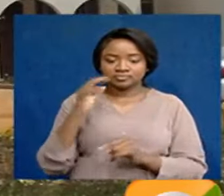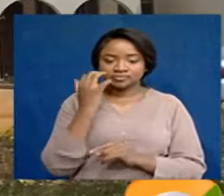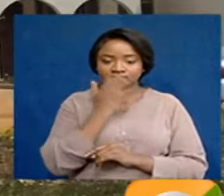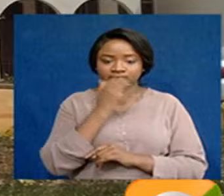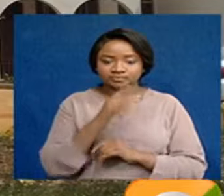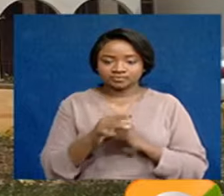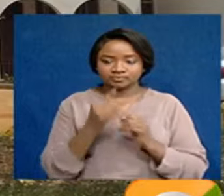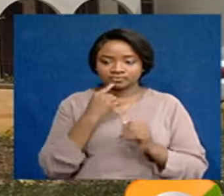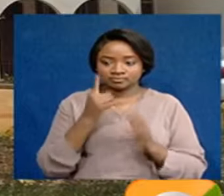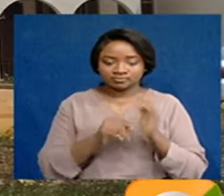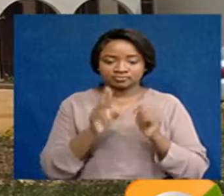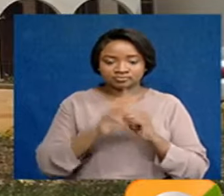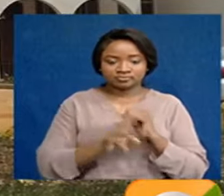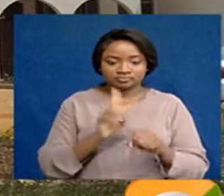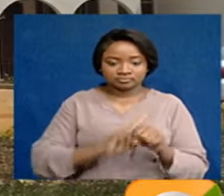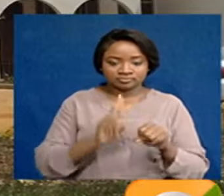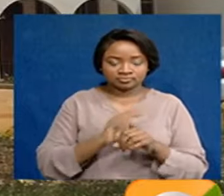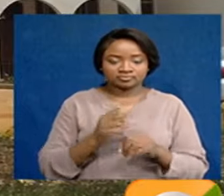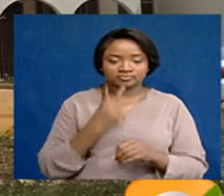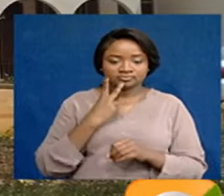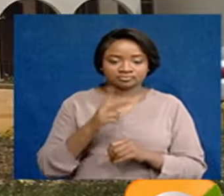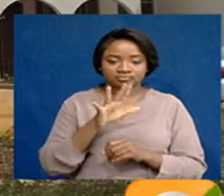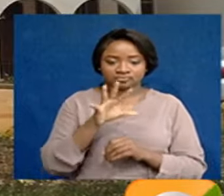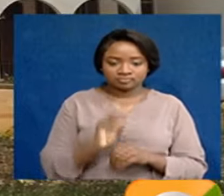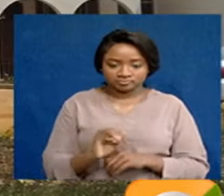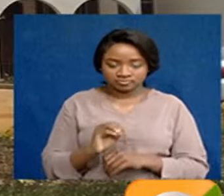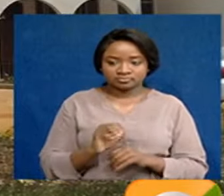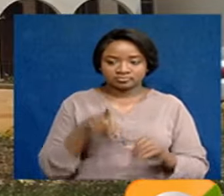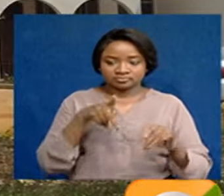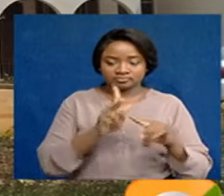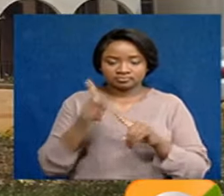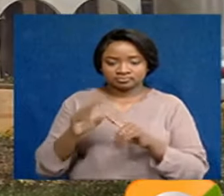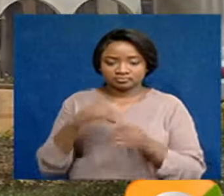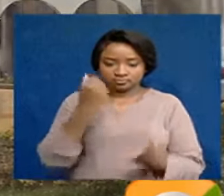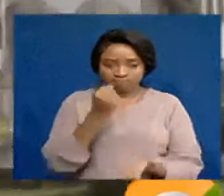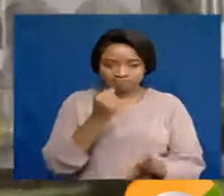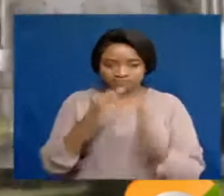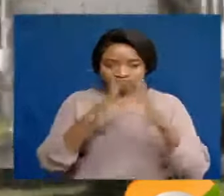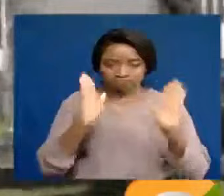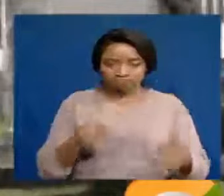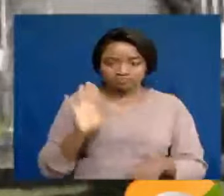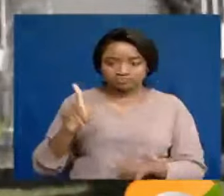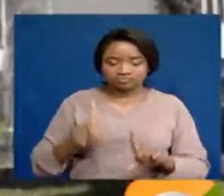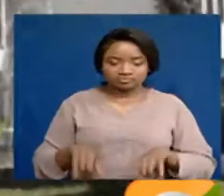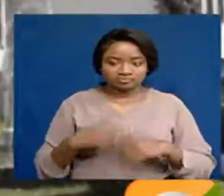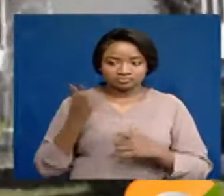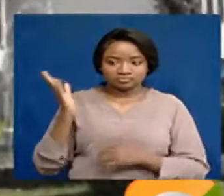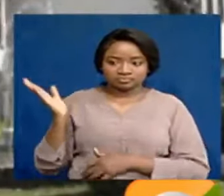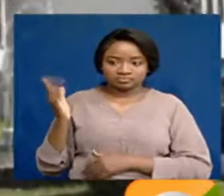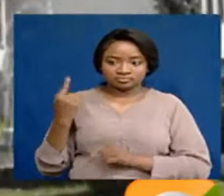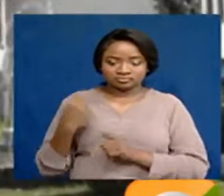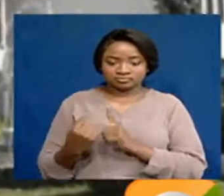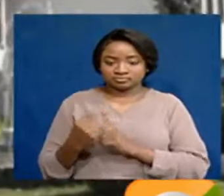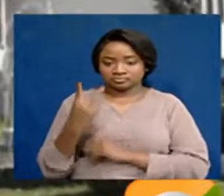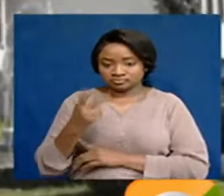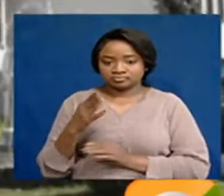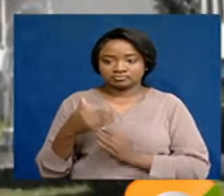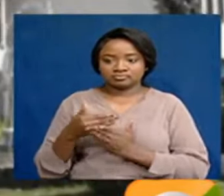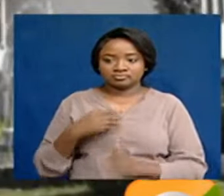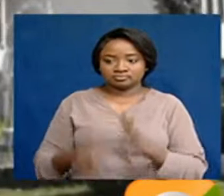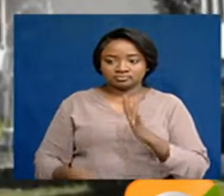milioni 250 kukarabati makao rasmi ya naibu rais alikokuwa na hudumu kwa miaka miwili kabla ya kutimuliwa.